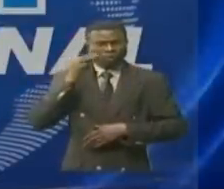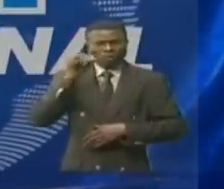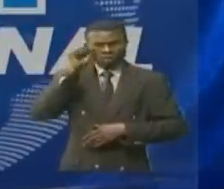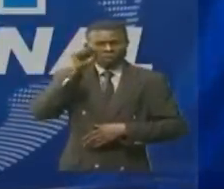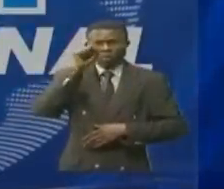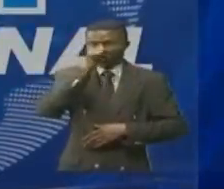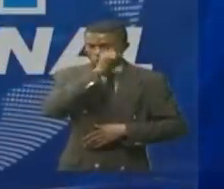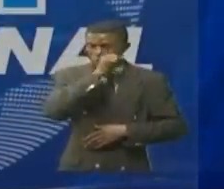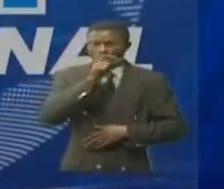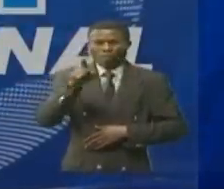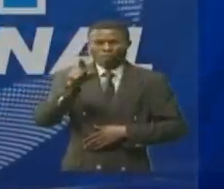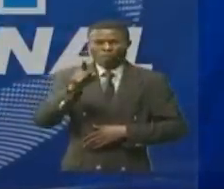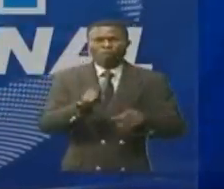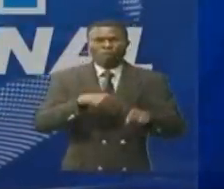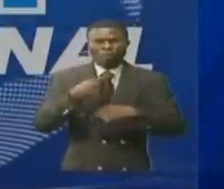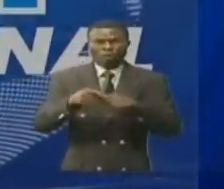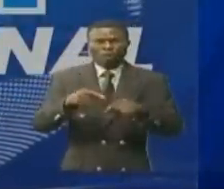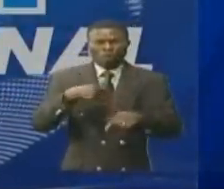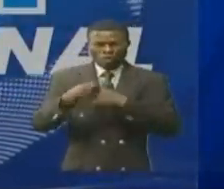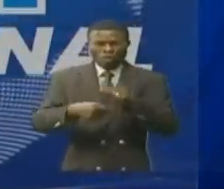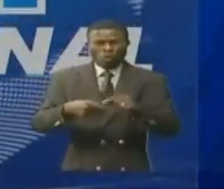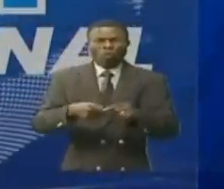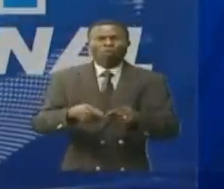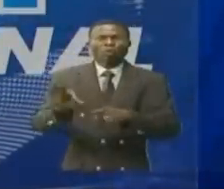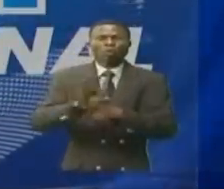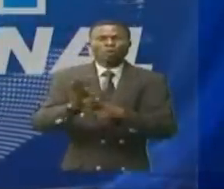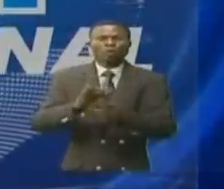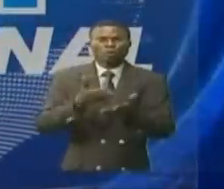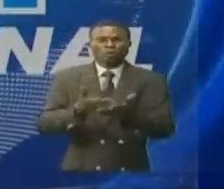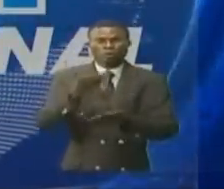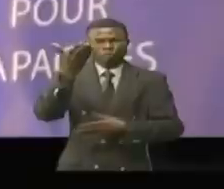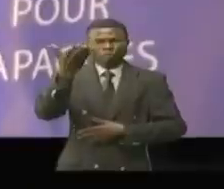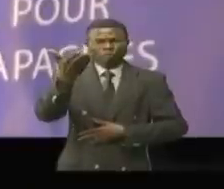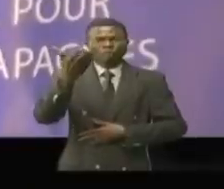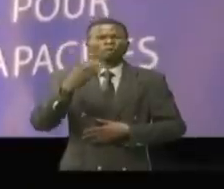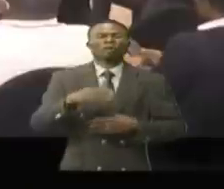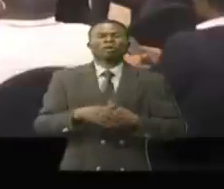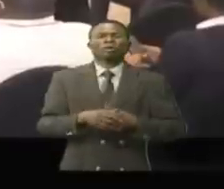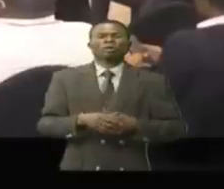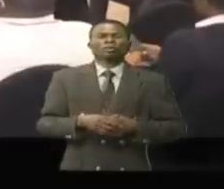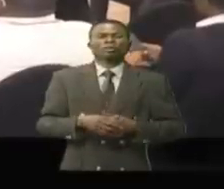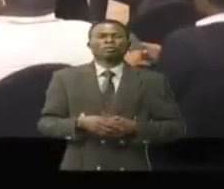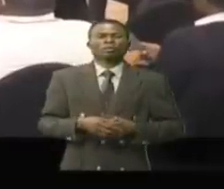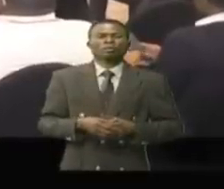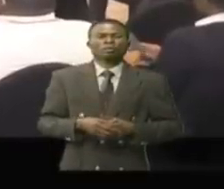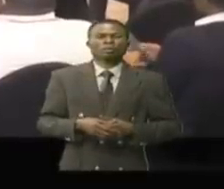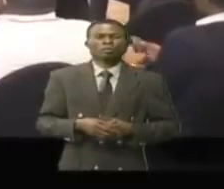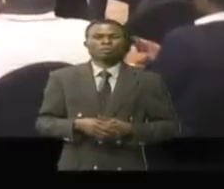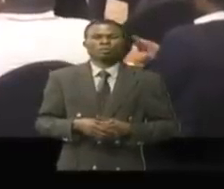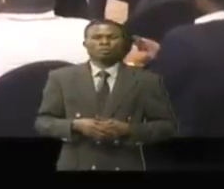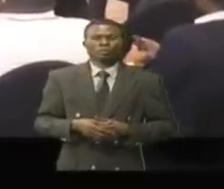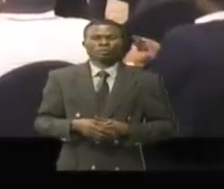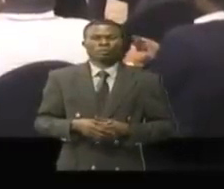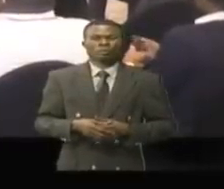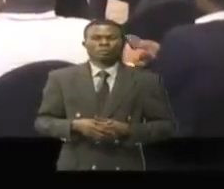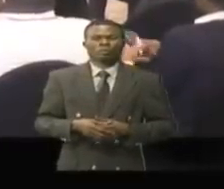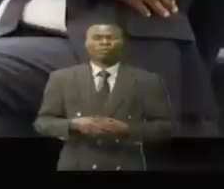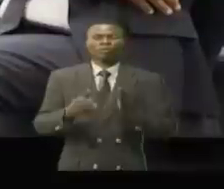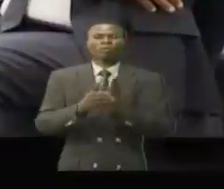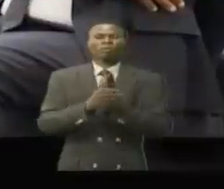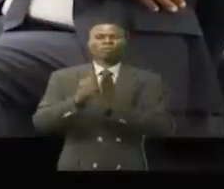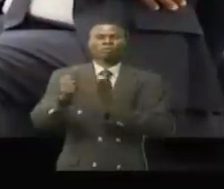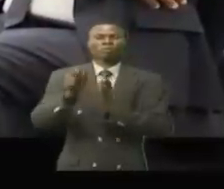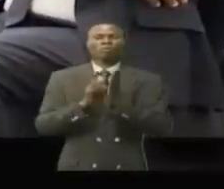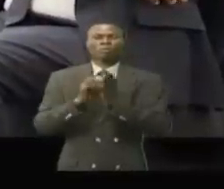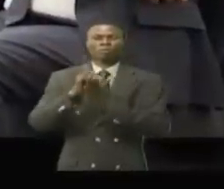Kondé qui a procédé au lancement des 10 travaux. Patito Ndwango pour le reportage. Gouvernance et de planification du